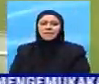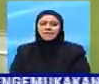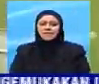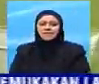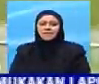Malaysia